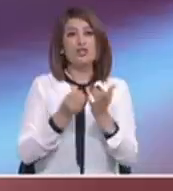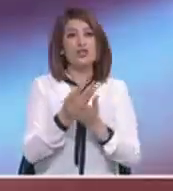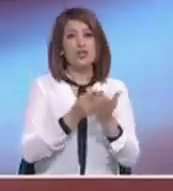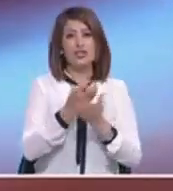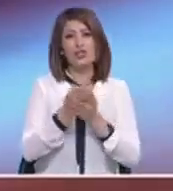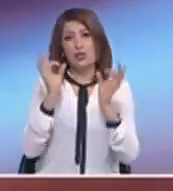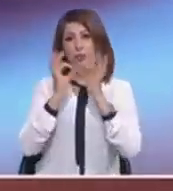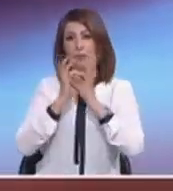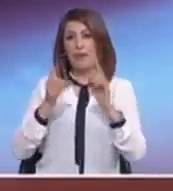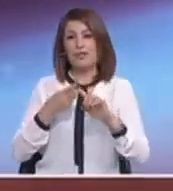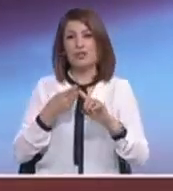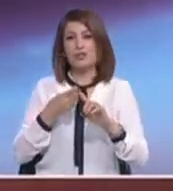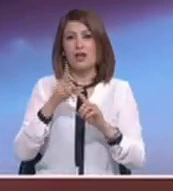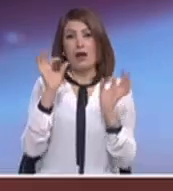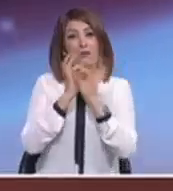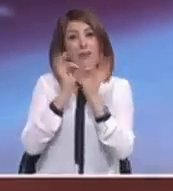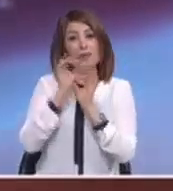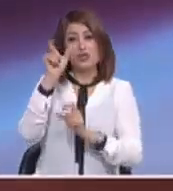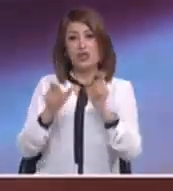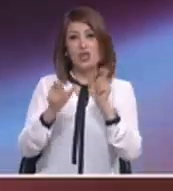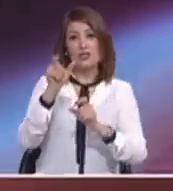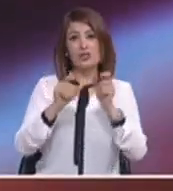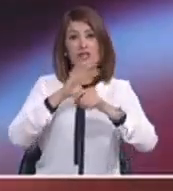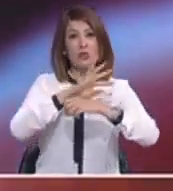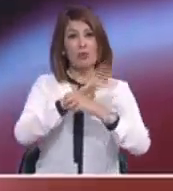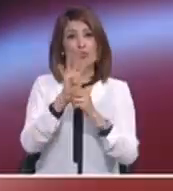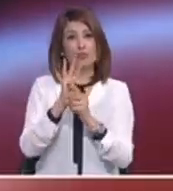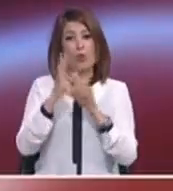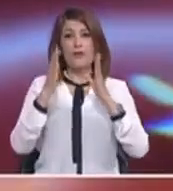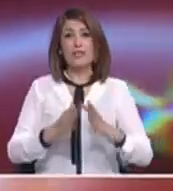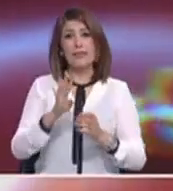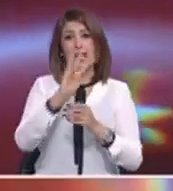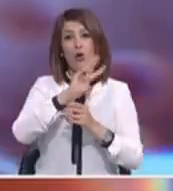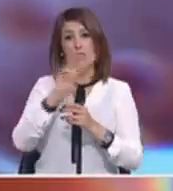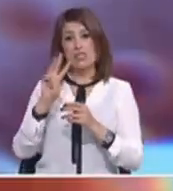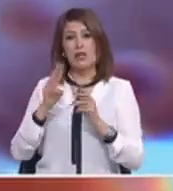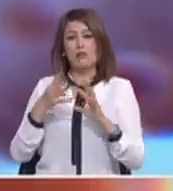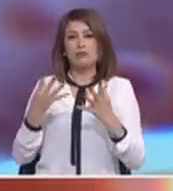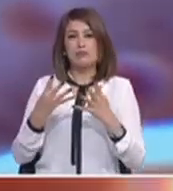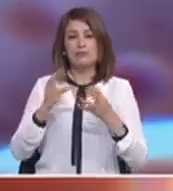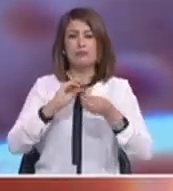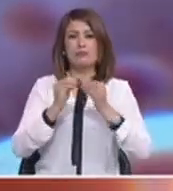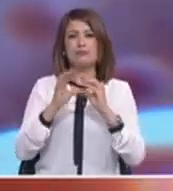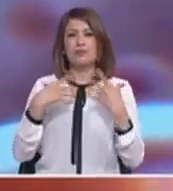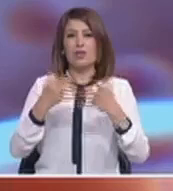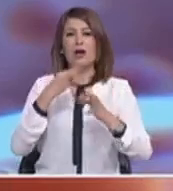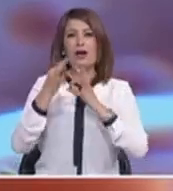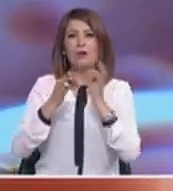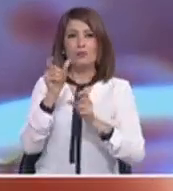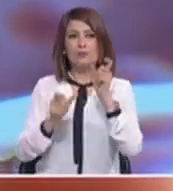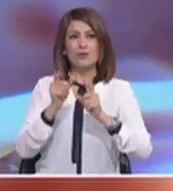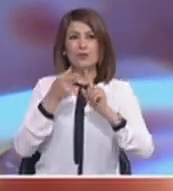حتى حال اليوم في اه مشكوك فيها يعني نقولها للمستمعين يعني